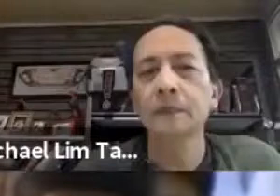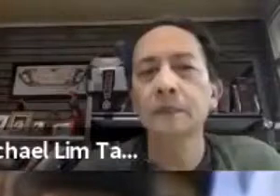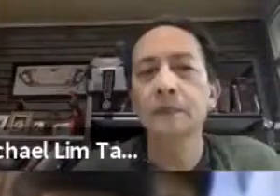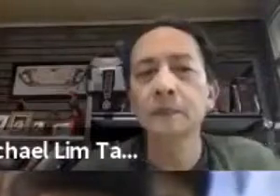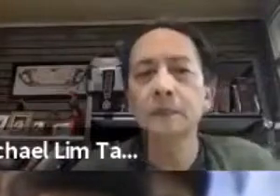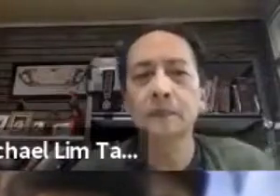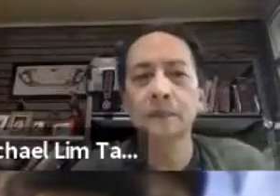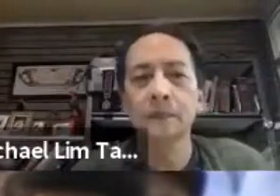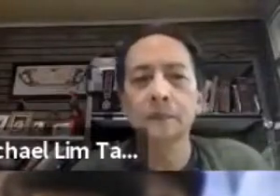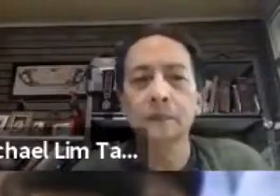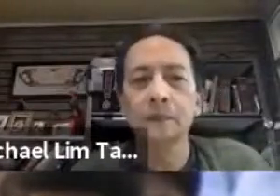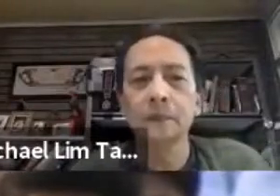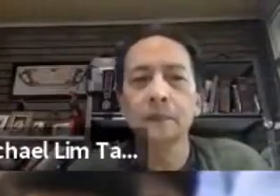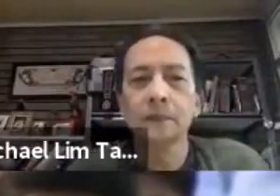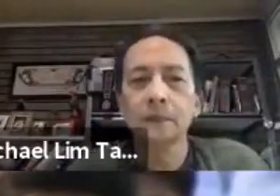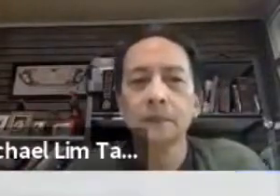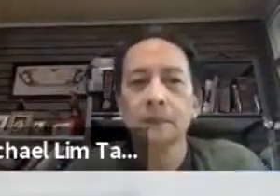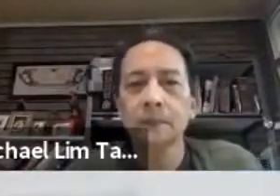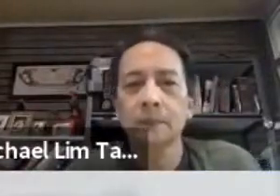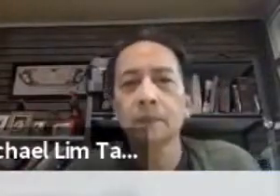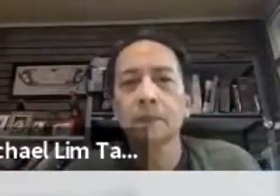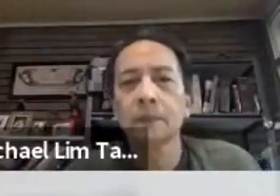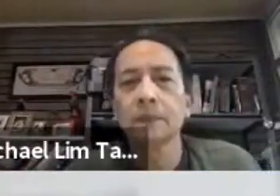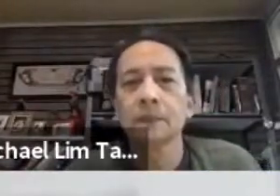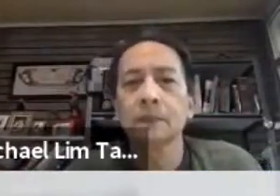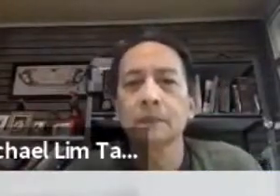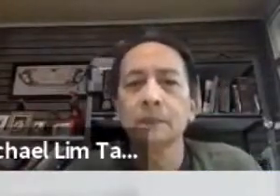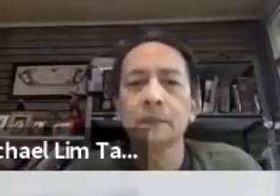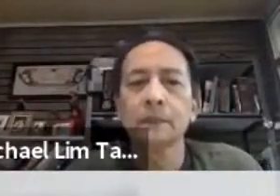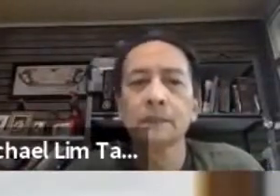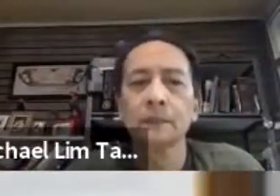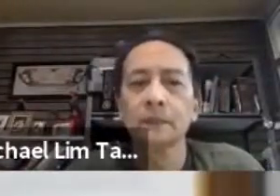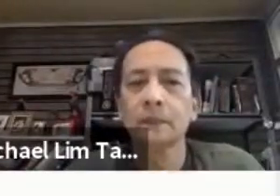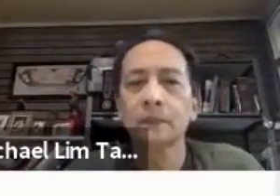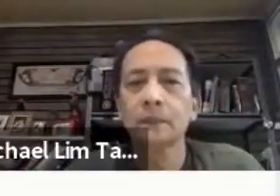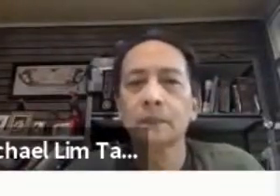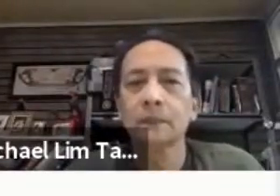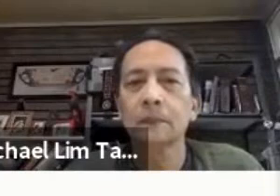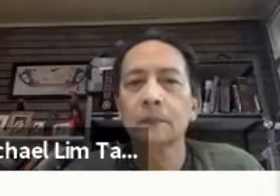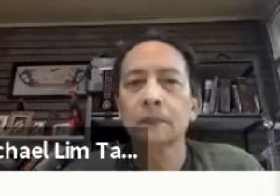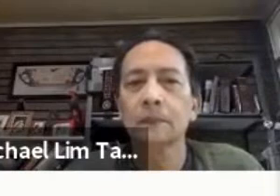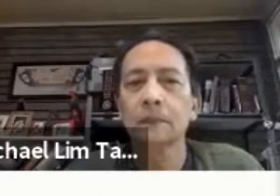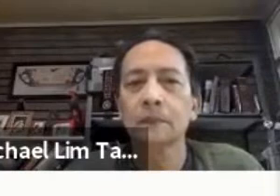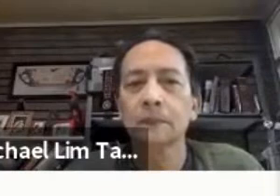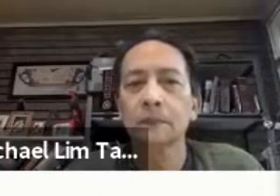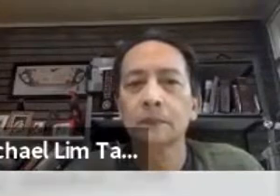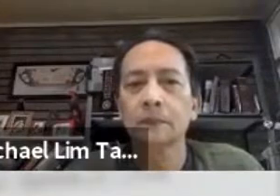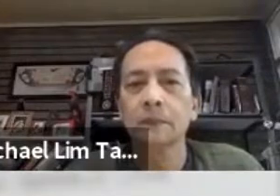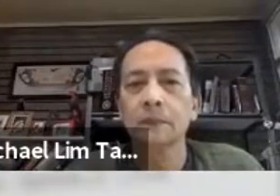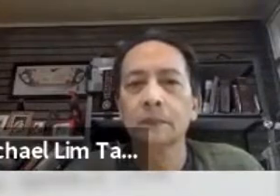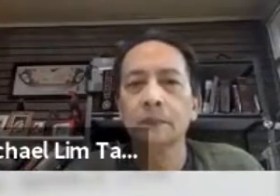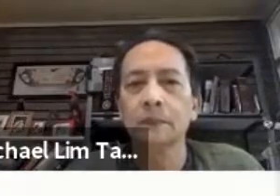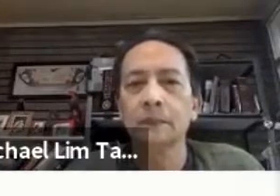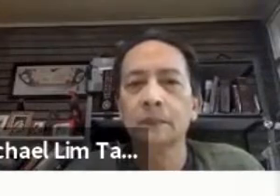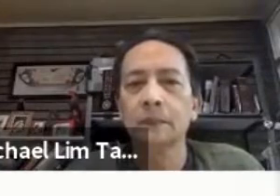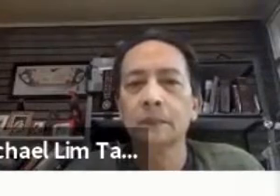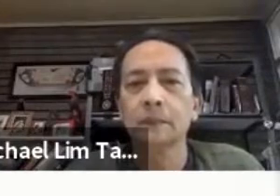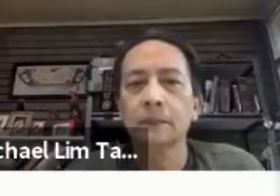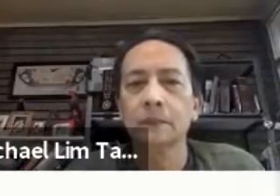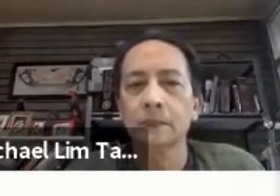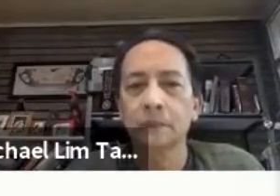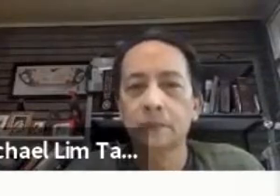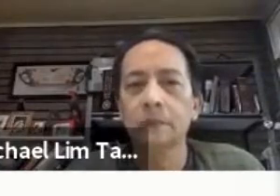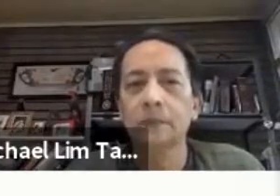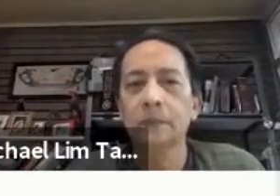religious groups, the established traditional parties, all of them. They said, yes, it's time that we join forces.